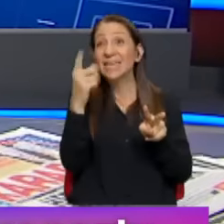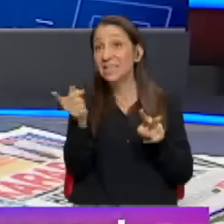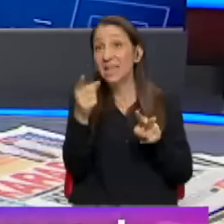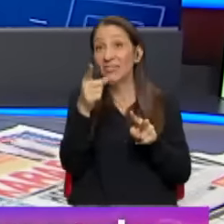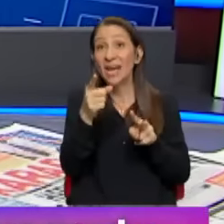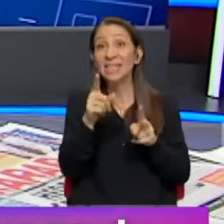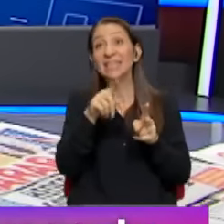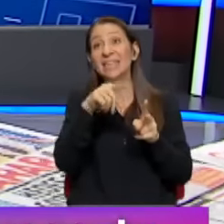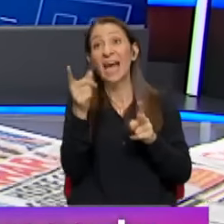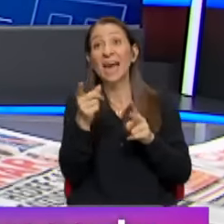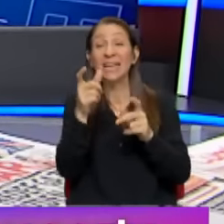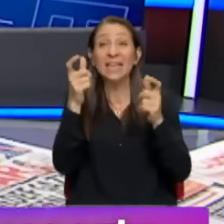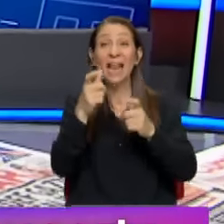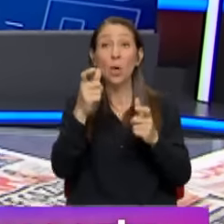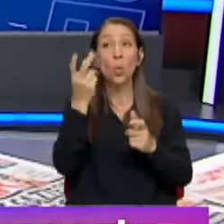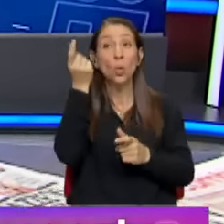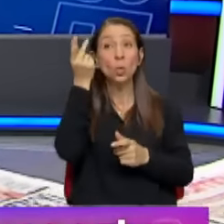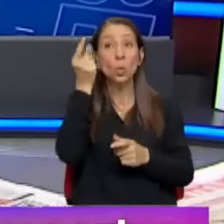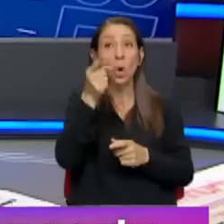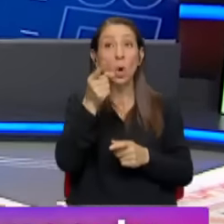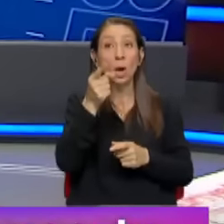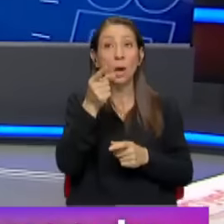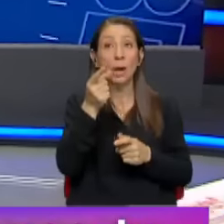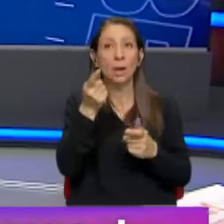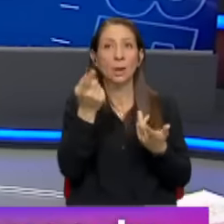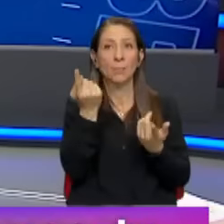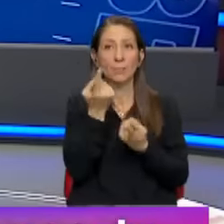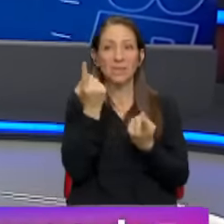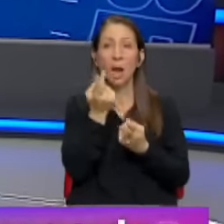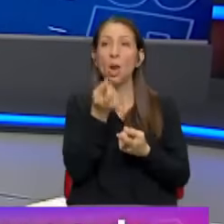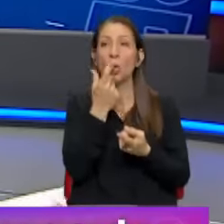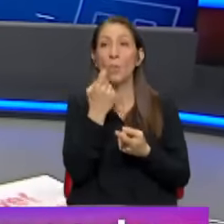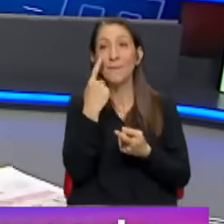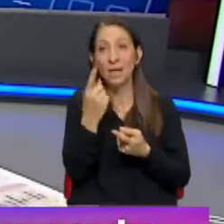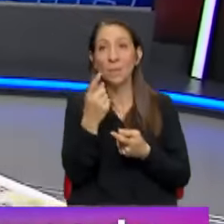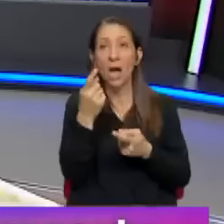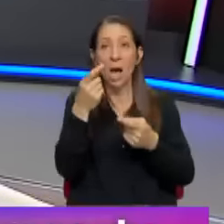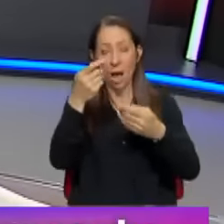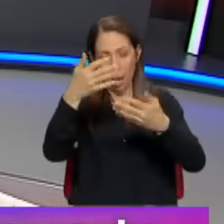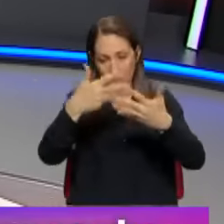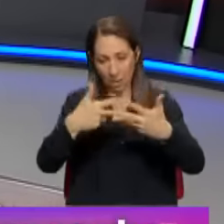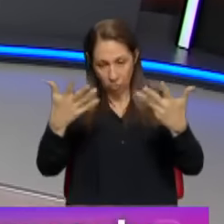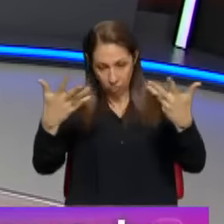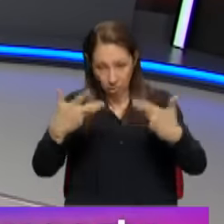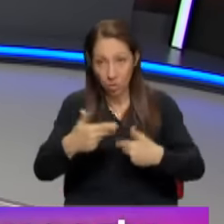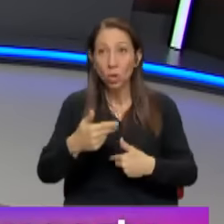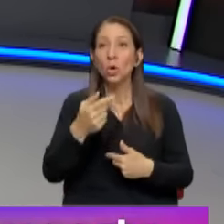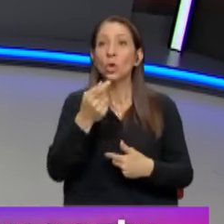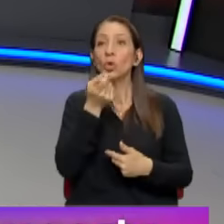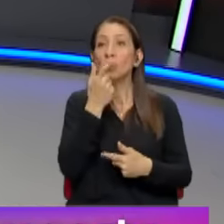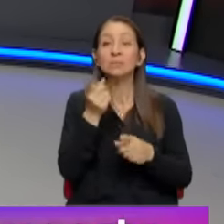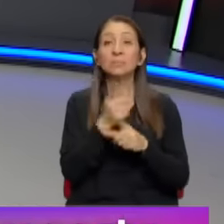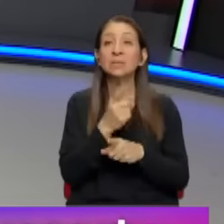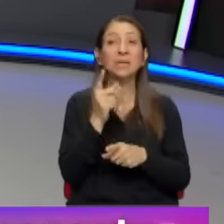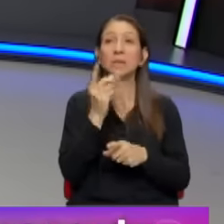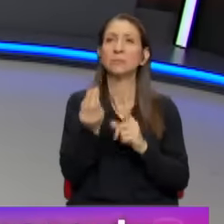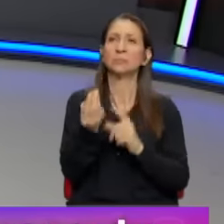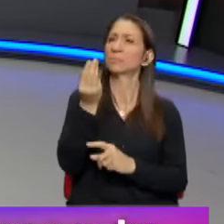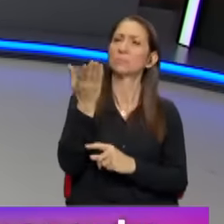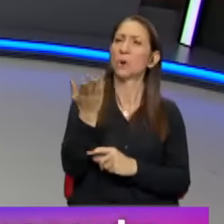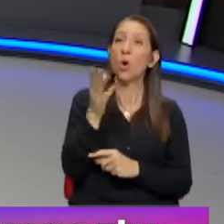tarafta diğer kalemler unutuluyor. Şimdi bir de lokuma bakalım. Alt alta topladığınızda lokumu kuru yemişi